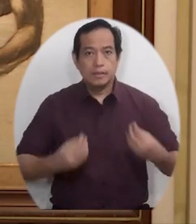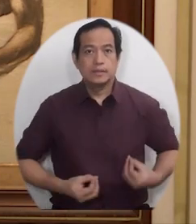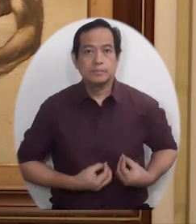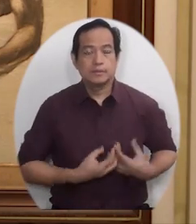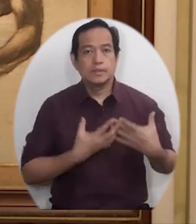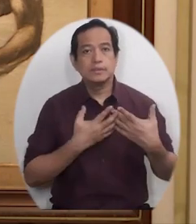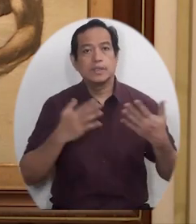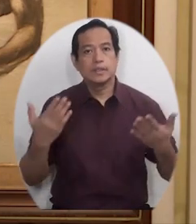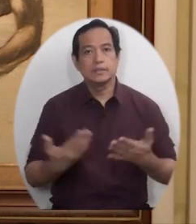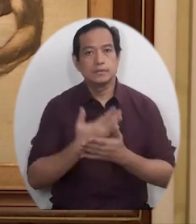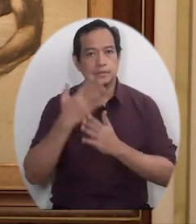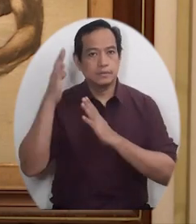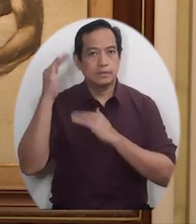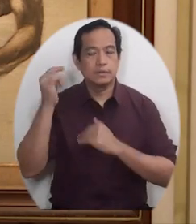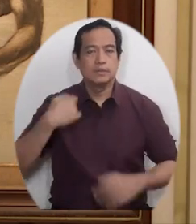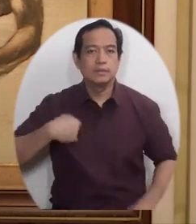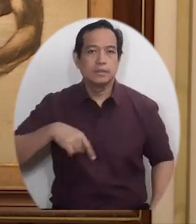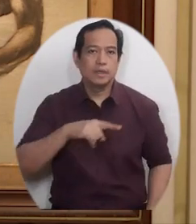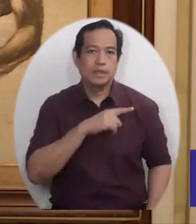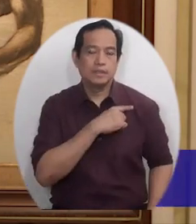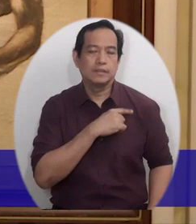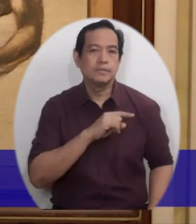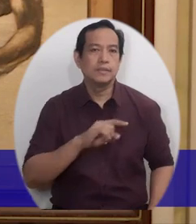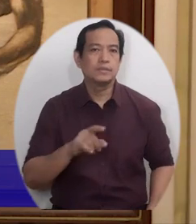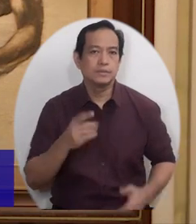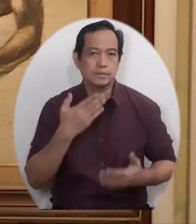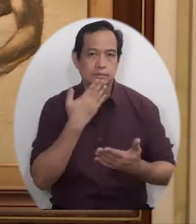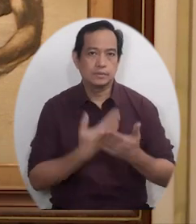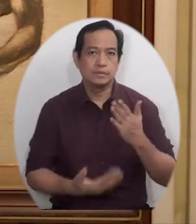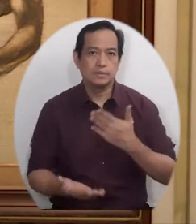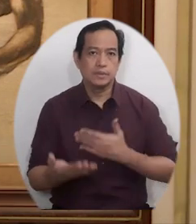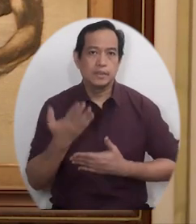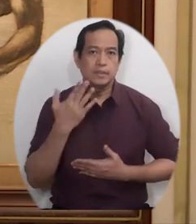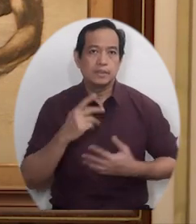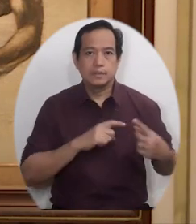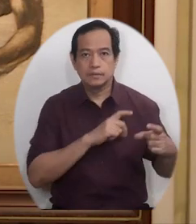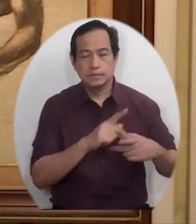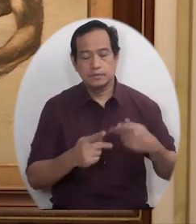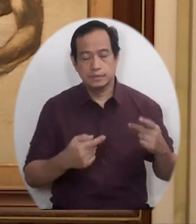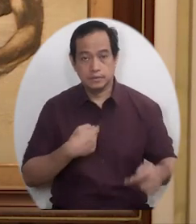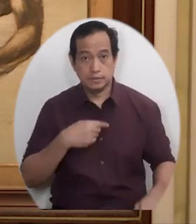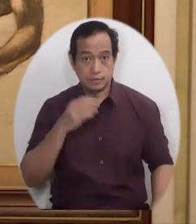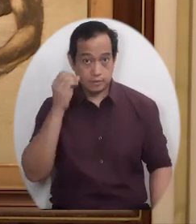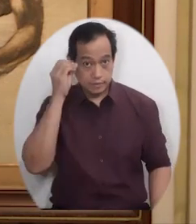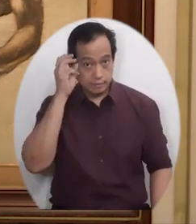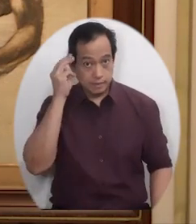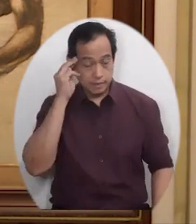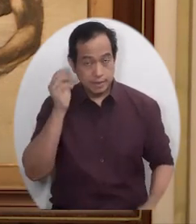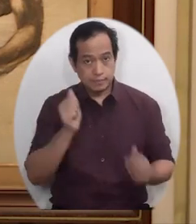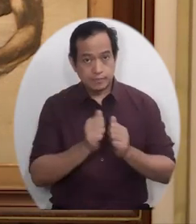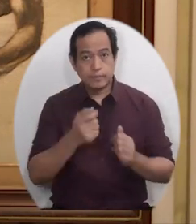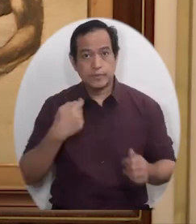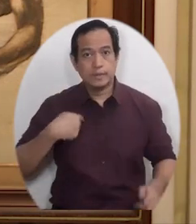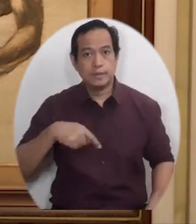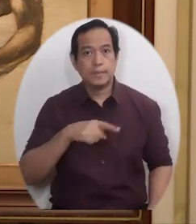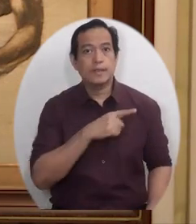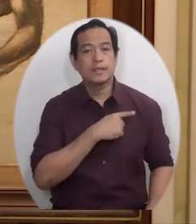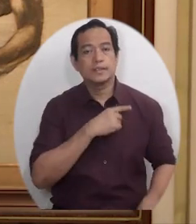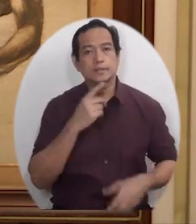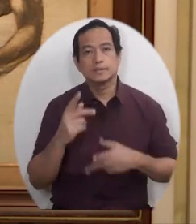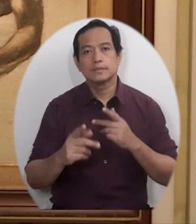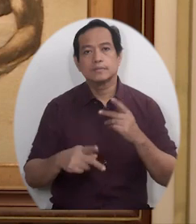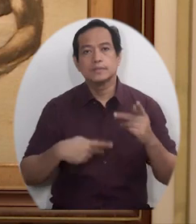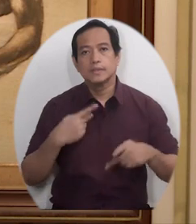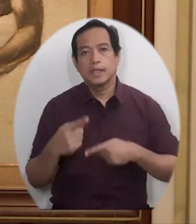at bagong pag-asa sa ating lahat. Magandang araw po mga kapuso, ito po si Orly Mercado. Samahan natin ang ating mga kapwa